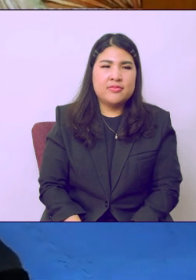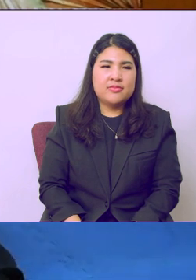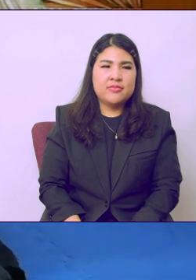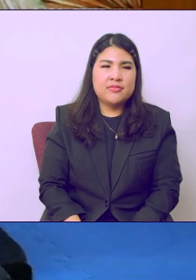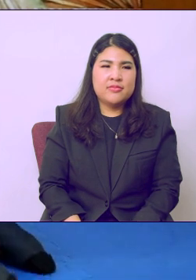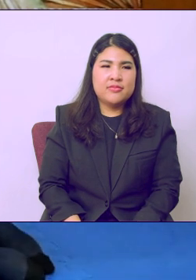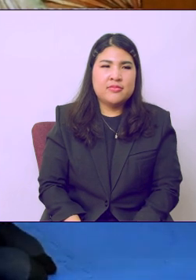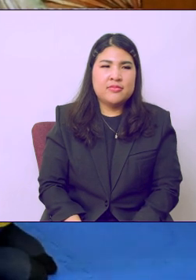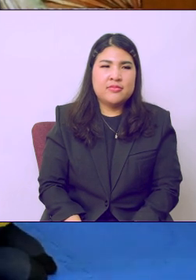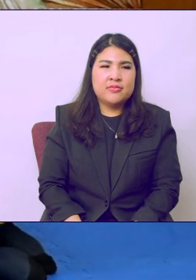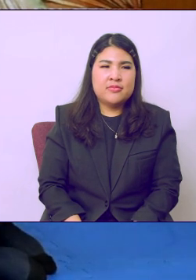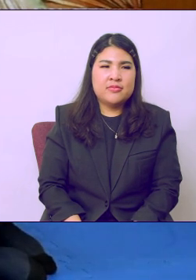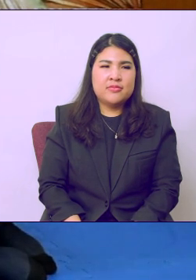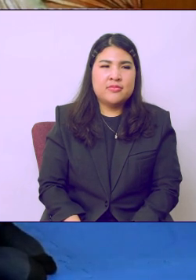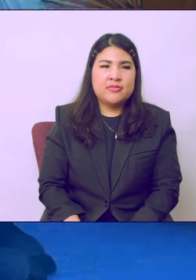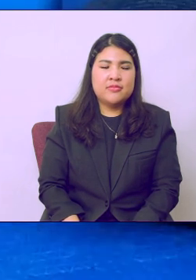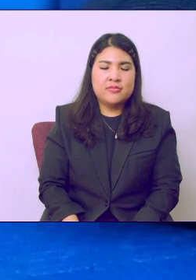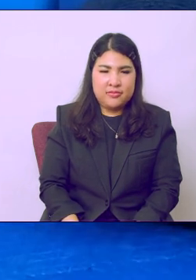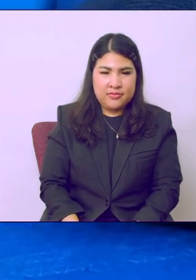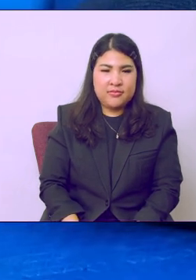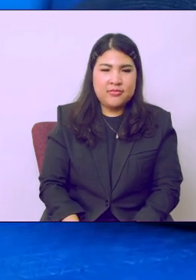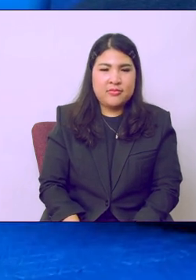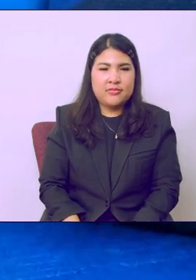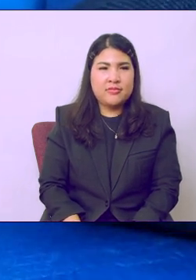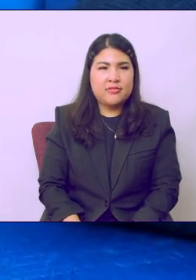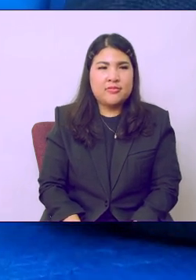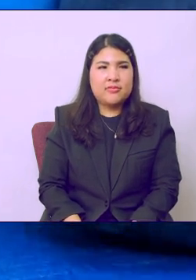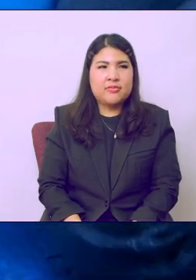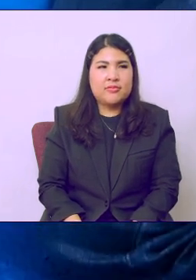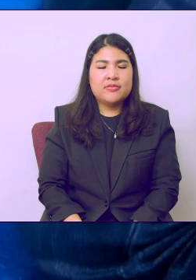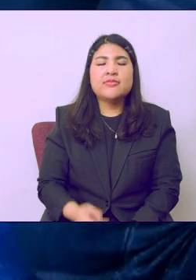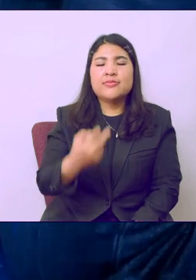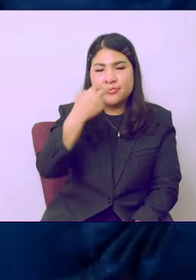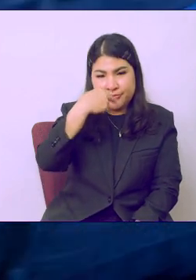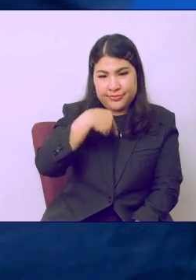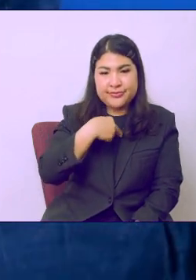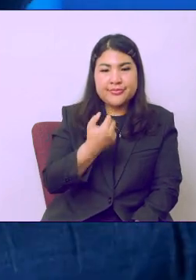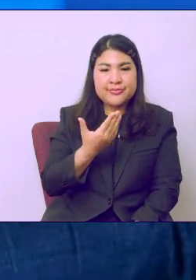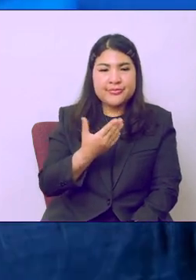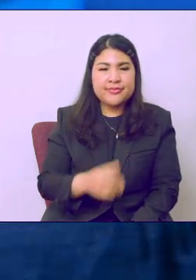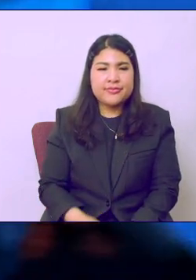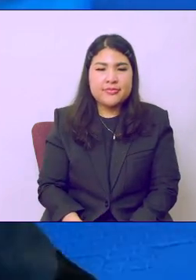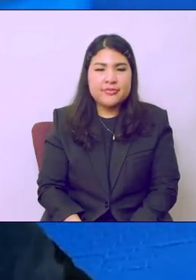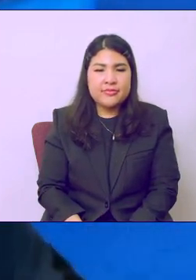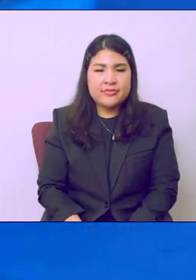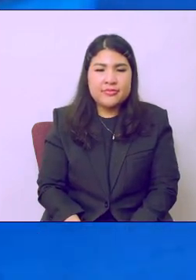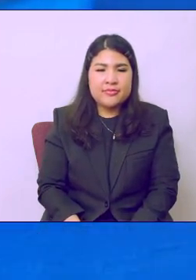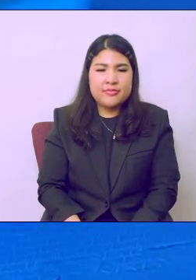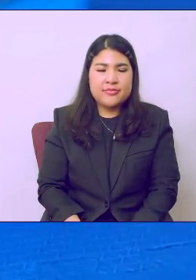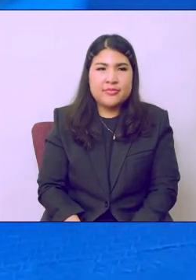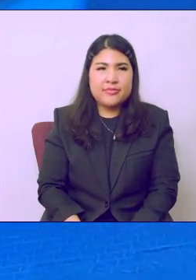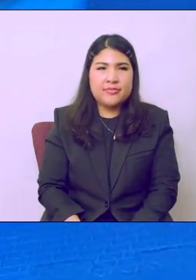อ่ะอันนี้หายใจเข้านะครับหายใจเข้านะอ่าพี่ตุ่มมาด้านนี้ก็ได้ครับอ่ะคุณแม่อยู่ด้านนี้ดีกว่าพี่ตุมอยู่ที่ตอยู่